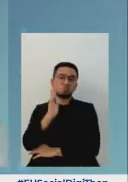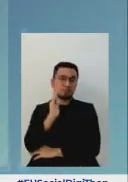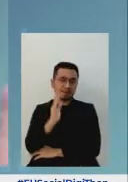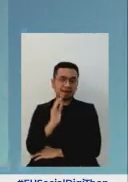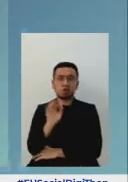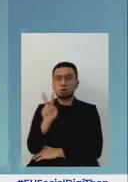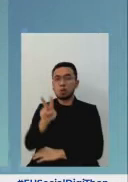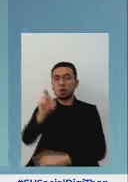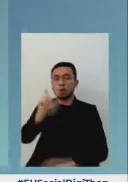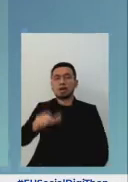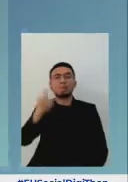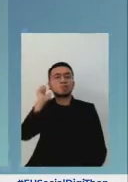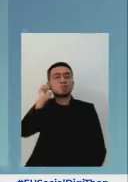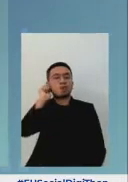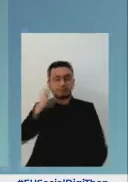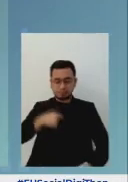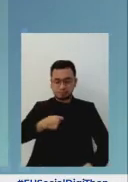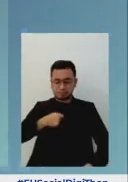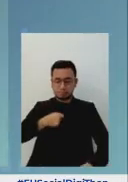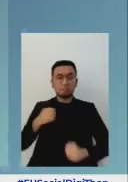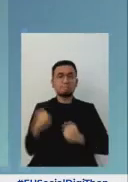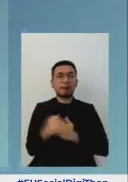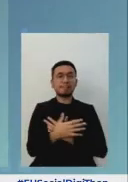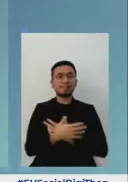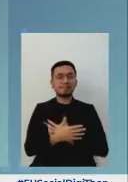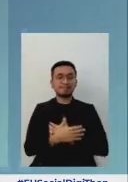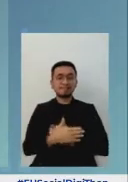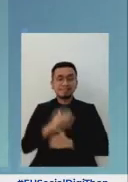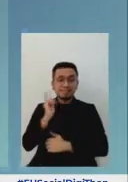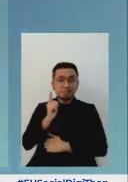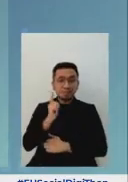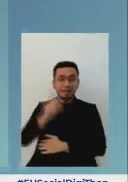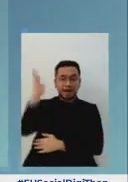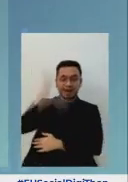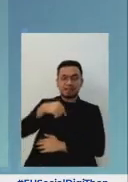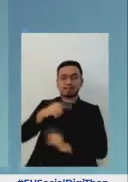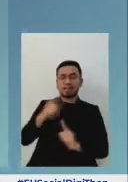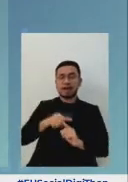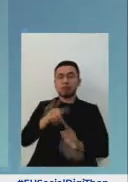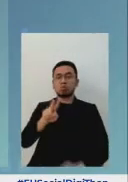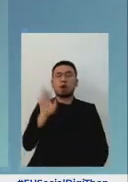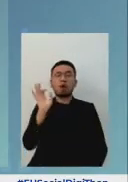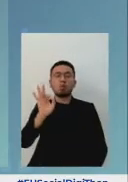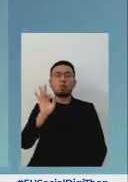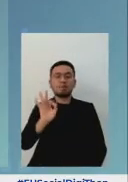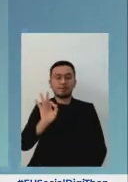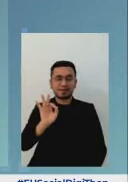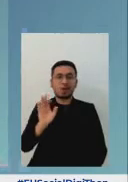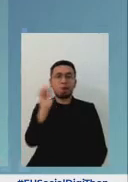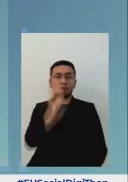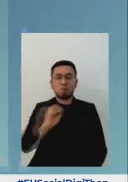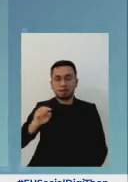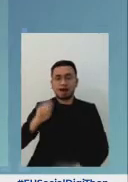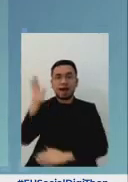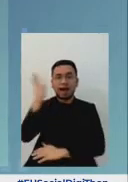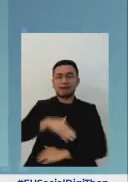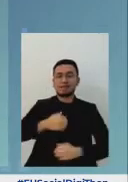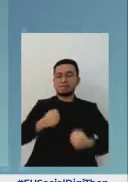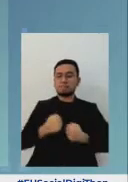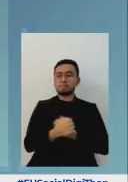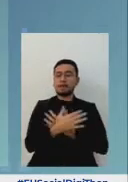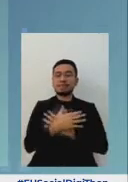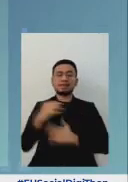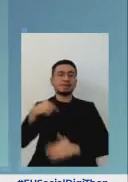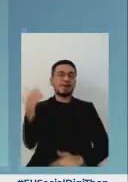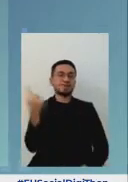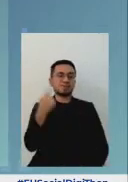yang sudah pakai batik sedunia. Kebetulan hari ini 2 Oktober, yaitu Hari Batik Nasional ya. Selamat Hari Batik dulu ya,